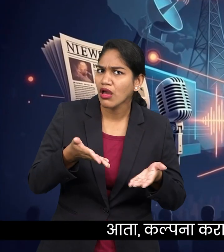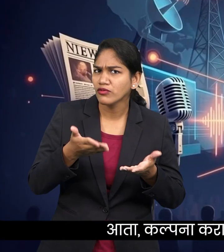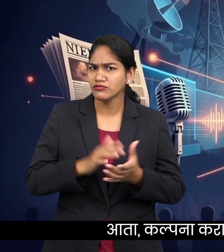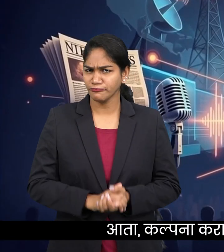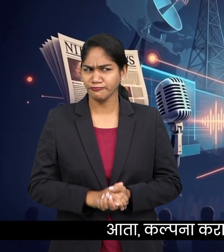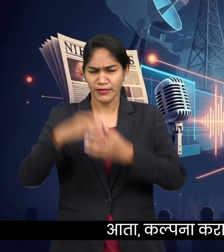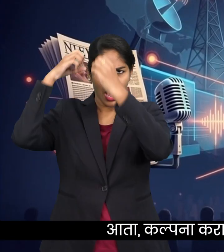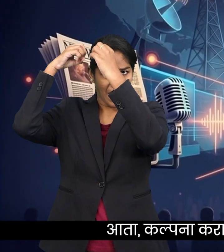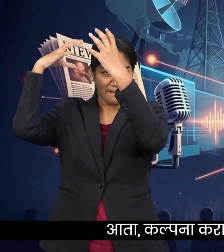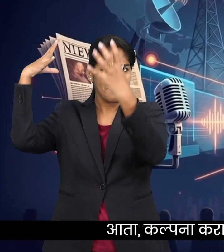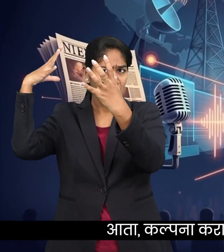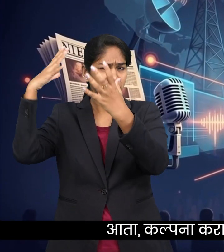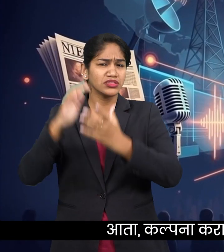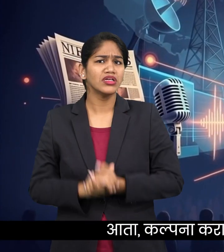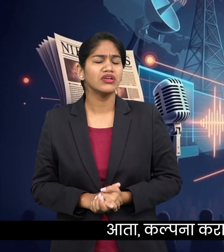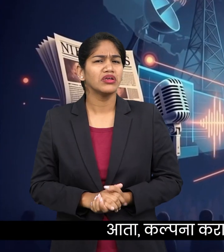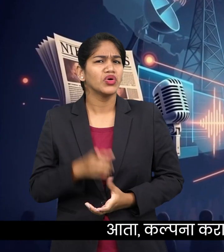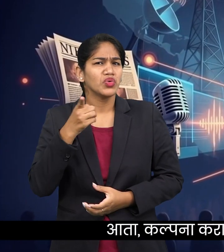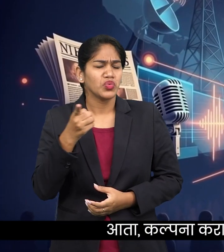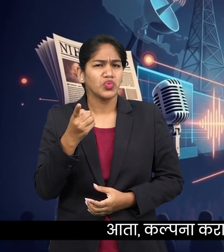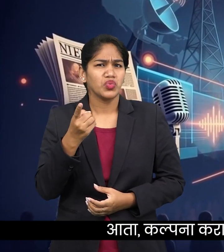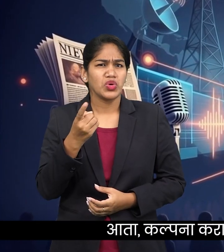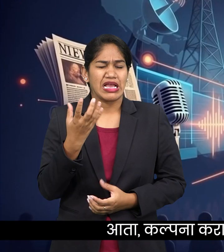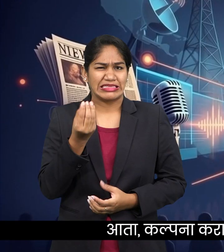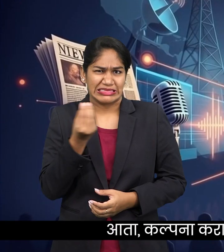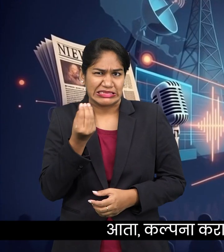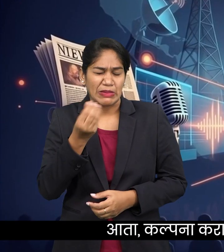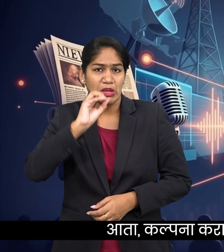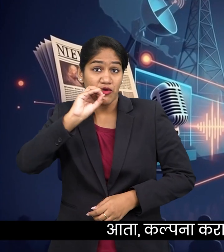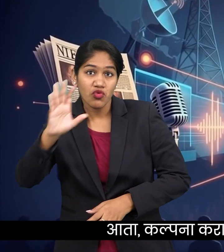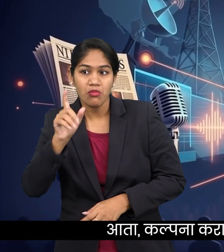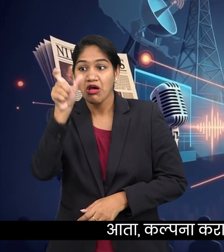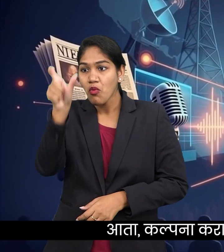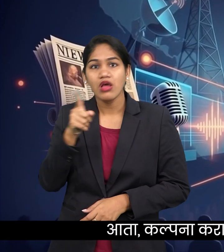आता कल्पना करा की तुम्हाला एका व्यक्तीला नाही तर शेकडो